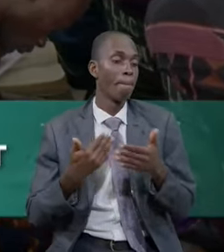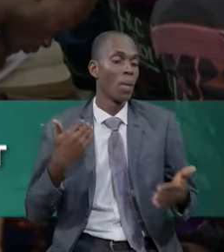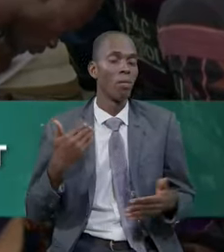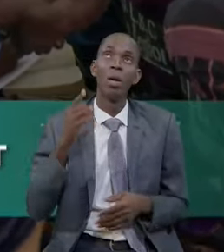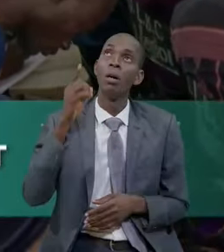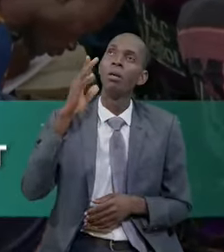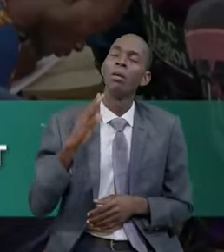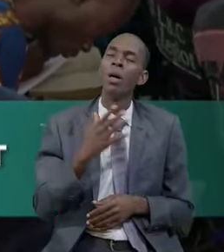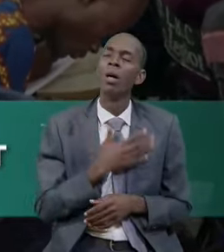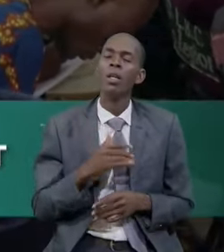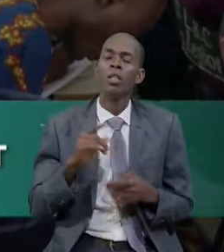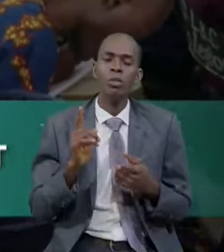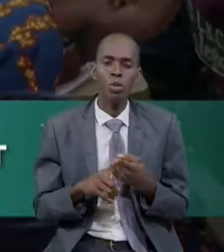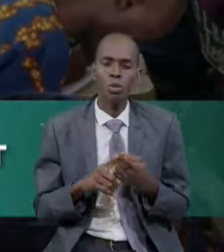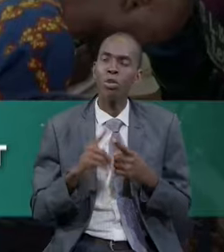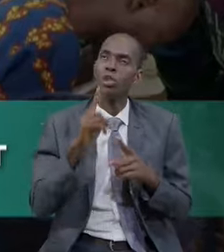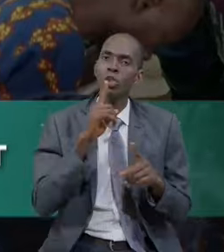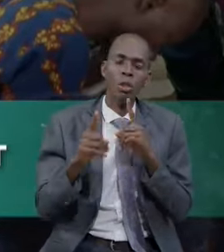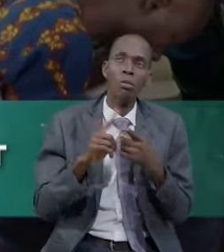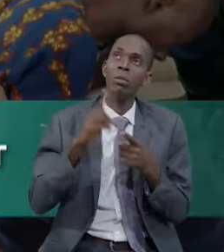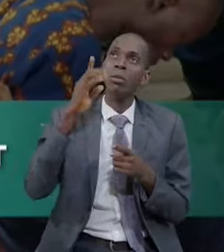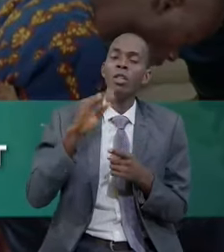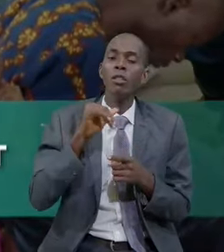Et de dire, ne parle pas de ton église. Je ne parle pas...